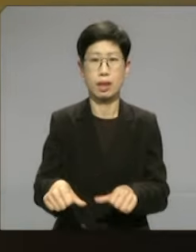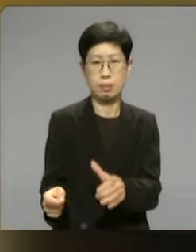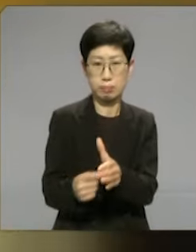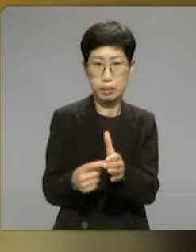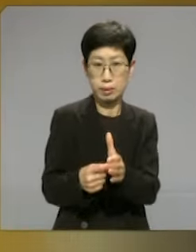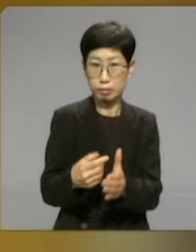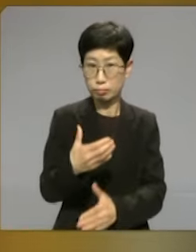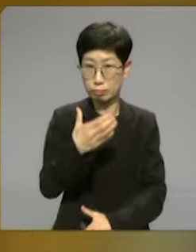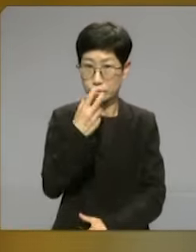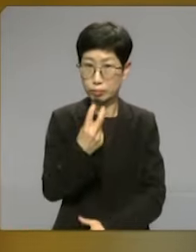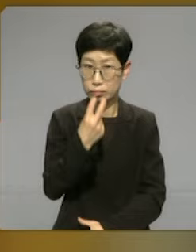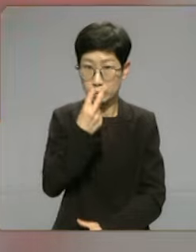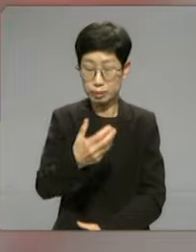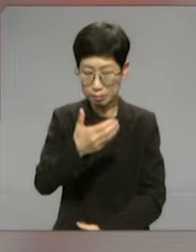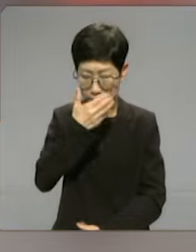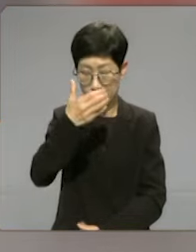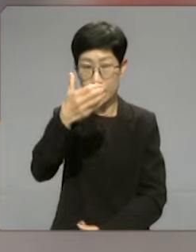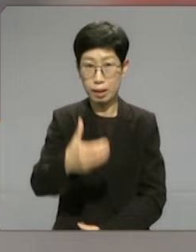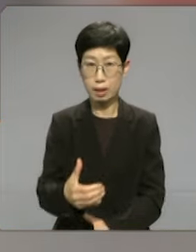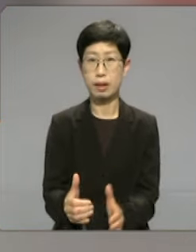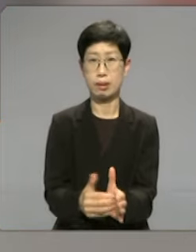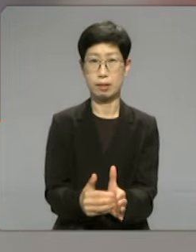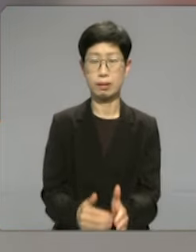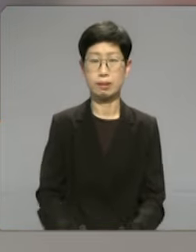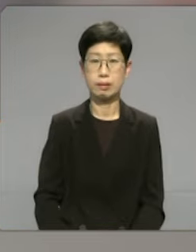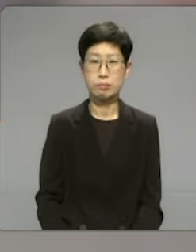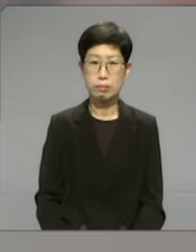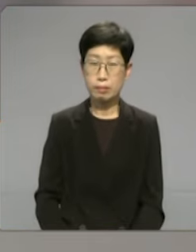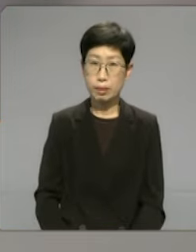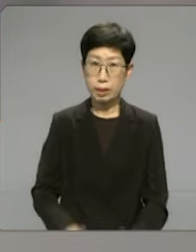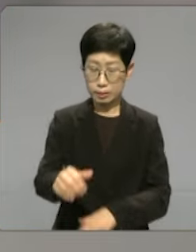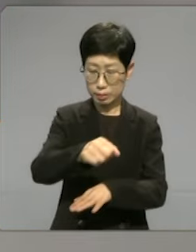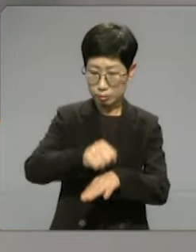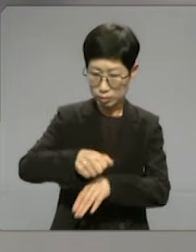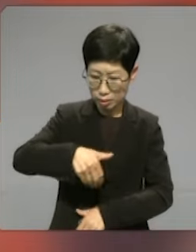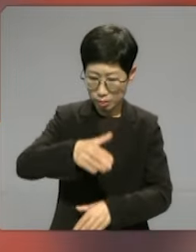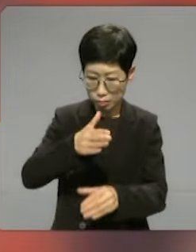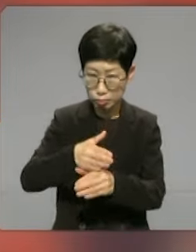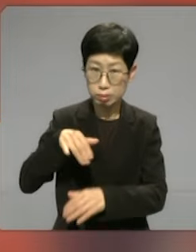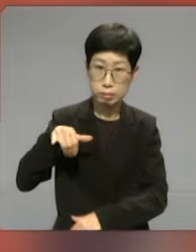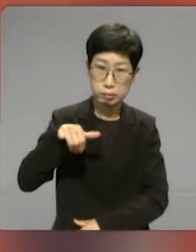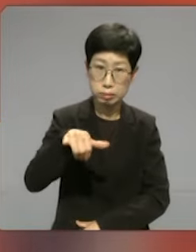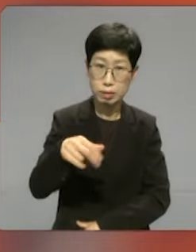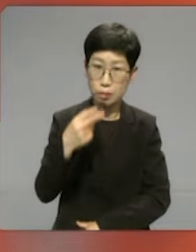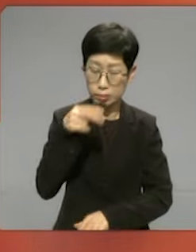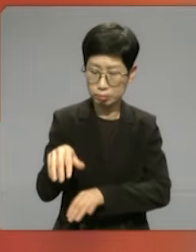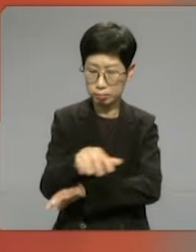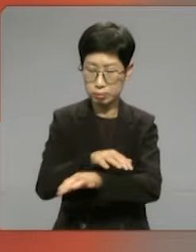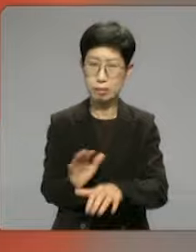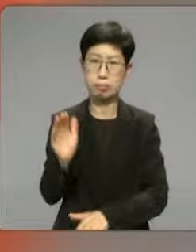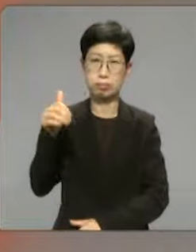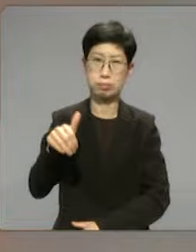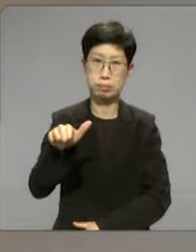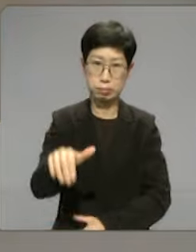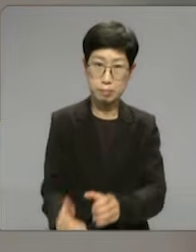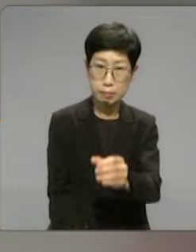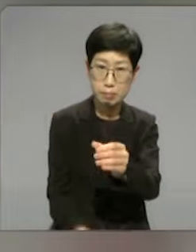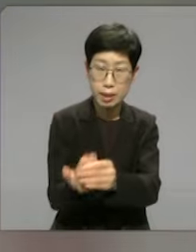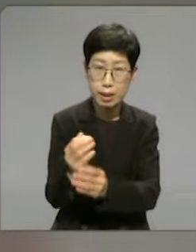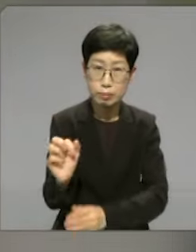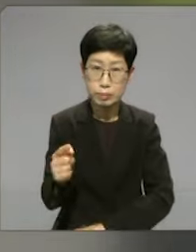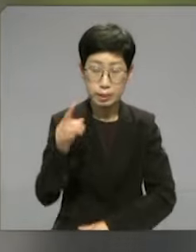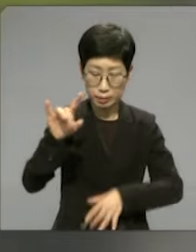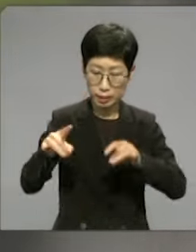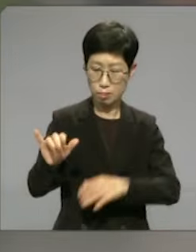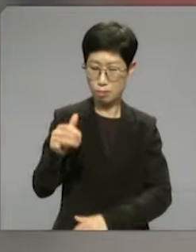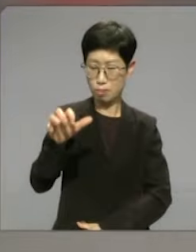있습니다. 영국 런던에서 싱가포르로 가던 싱가포르 항공 여객기가 난기류를 만나 태국 방콕 공항에 비상